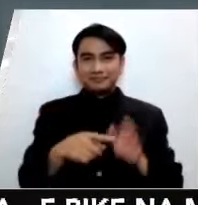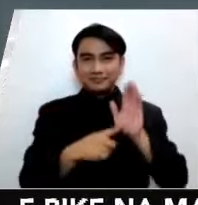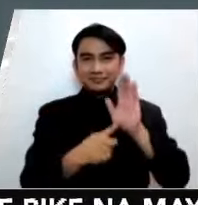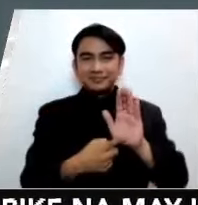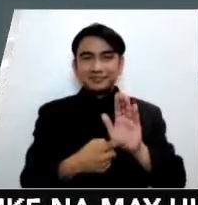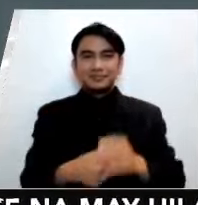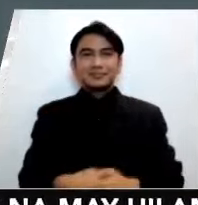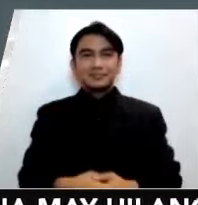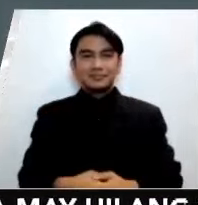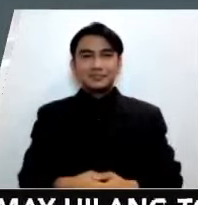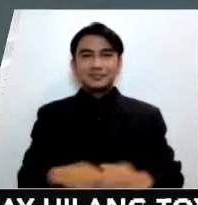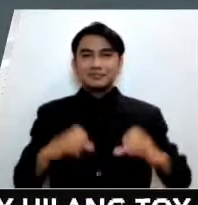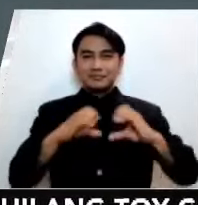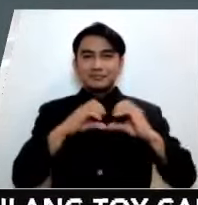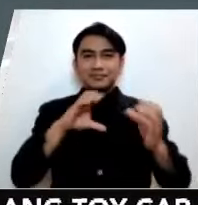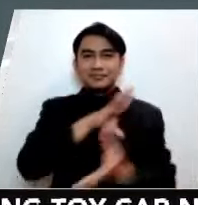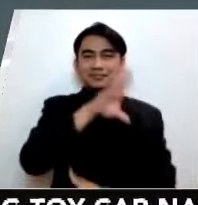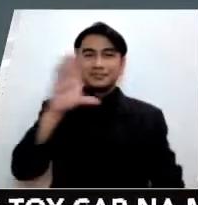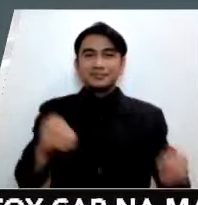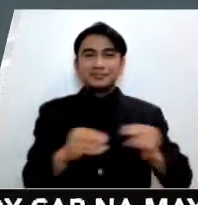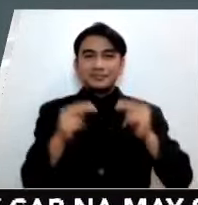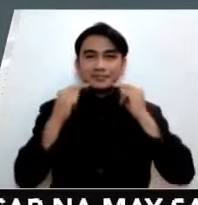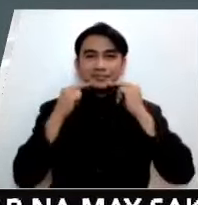GMA Integrated News.